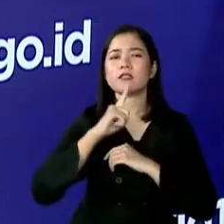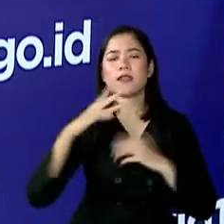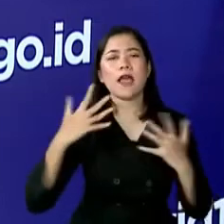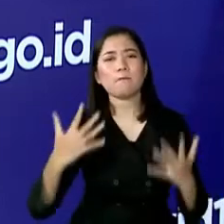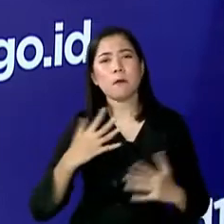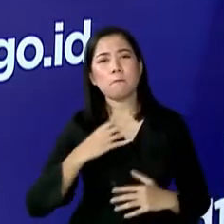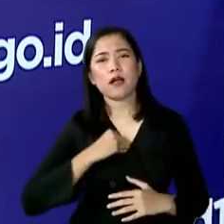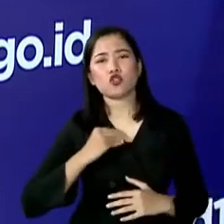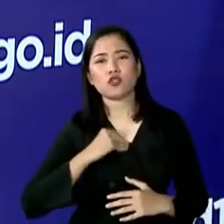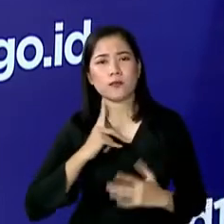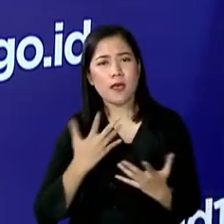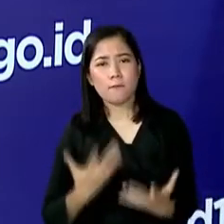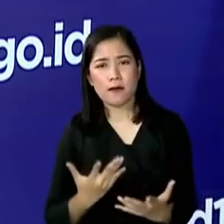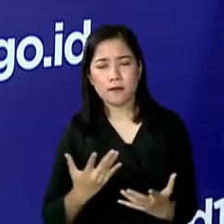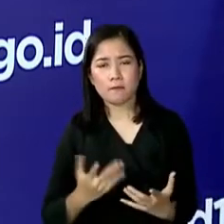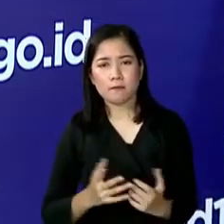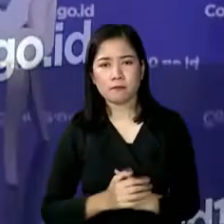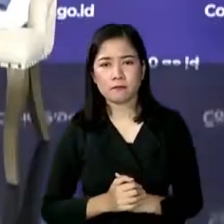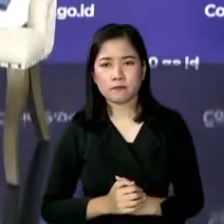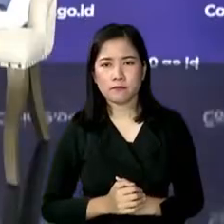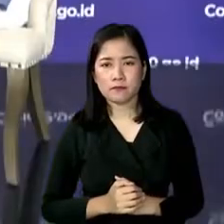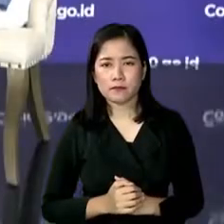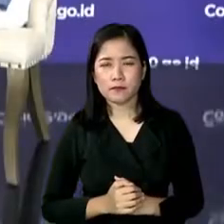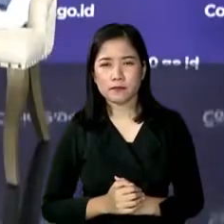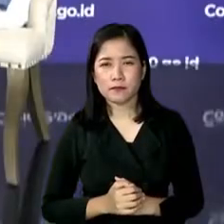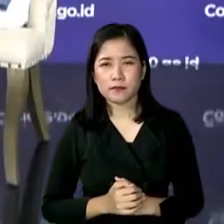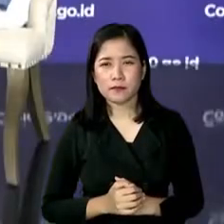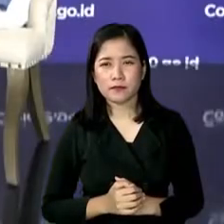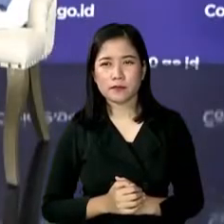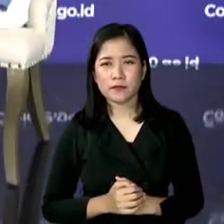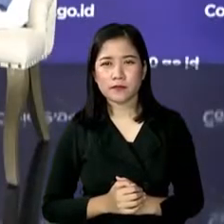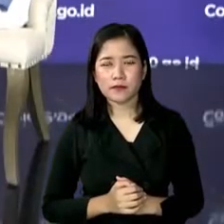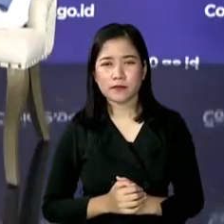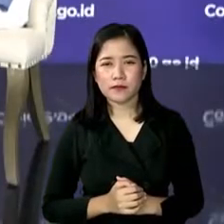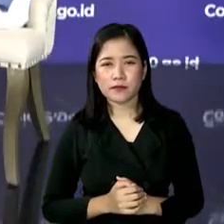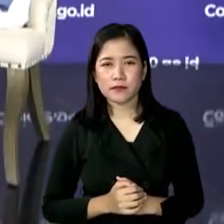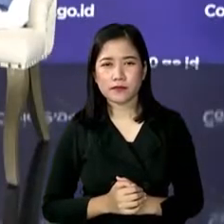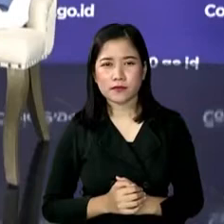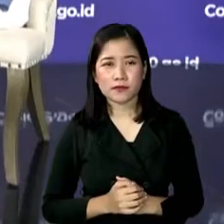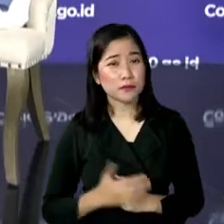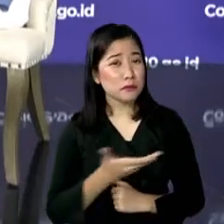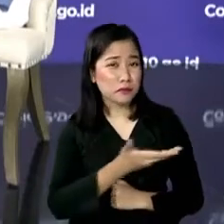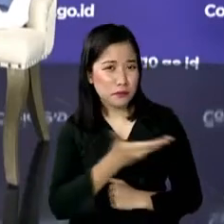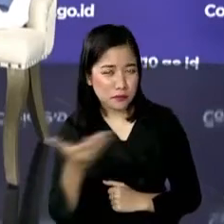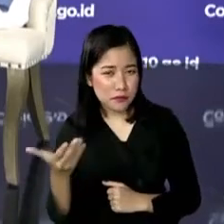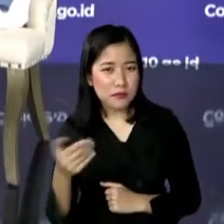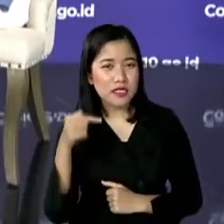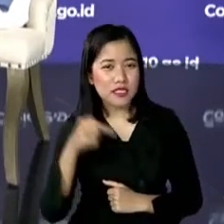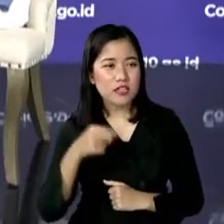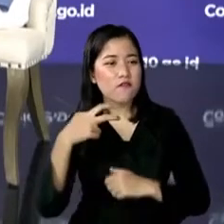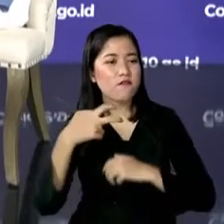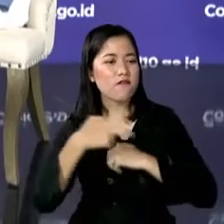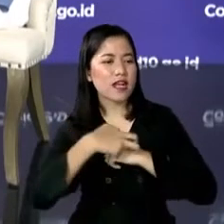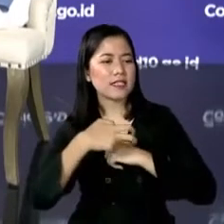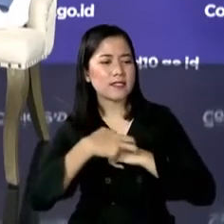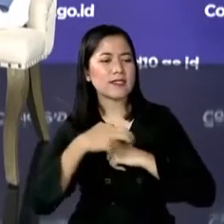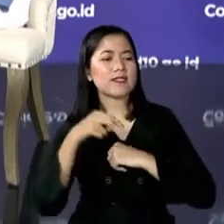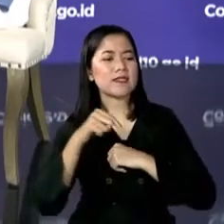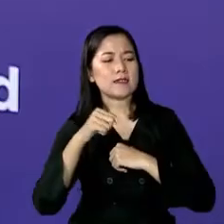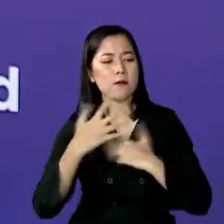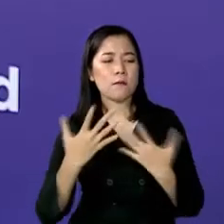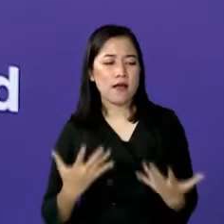maksudnya Oh iya Mbak Jadi Mbak Git pemirsa sekalian vaksin itu